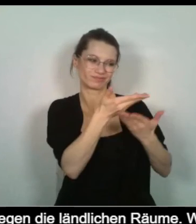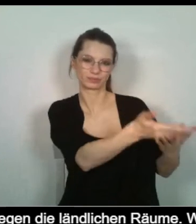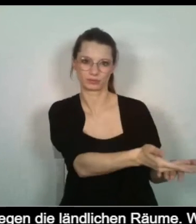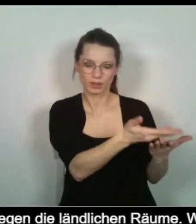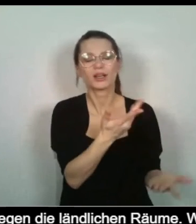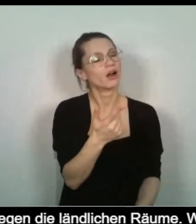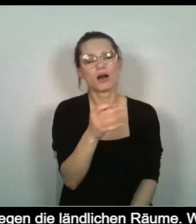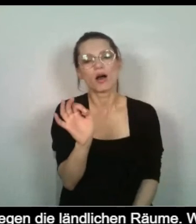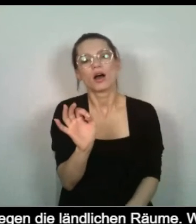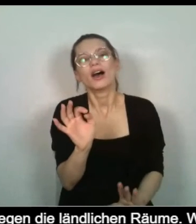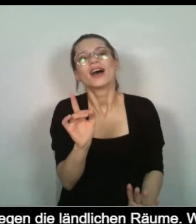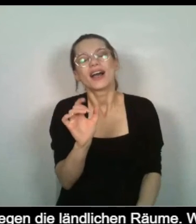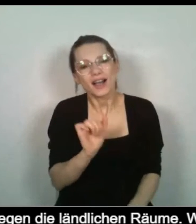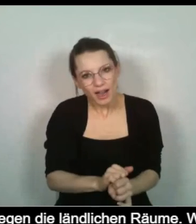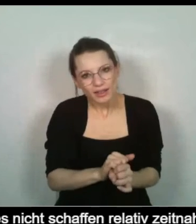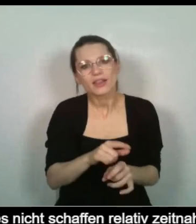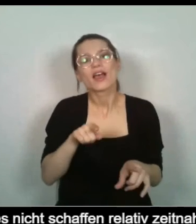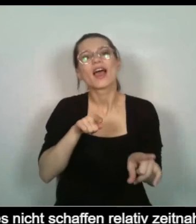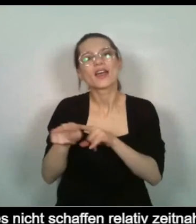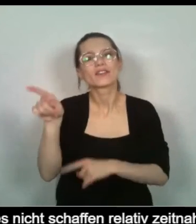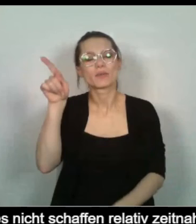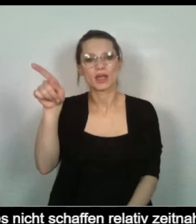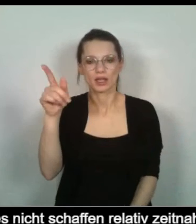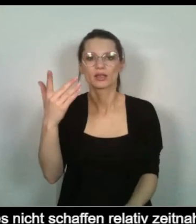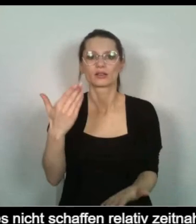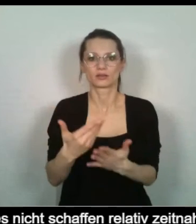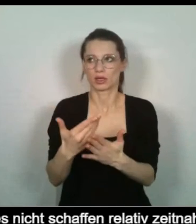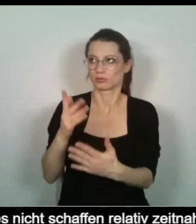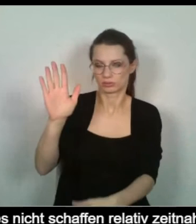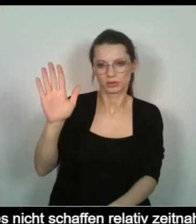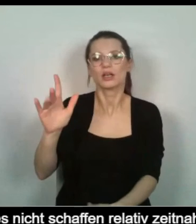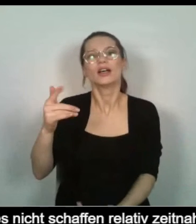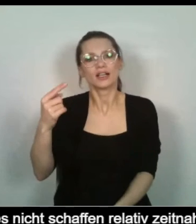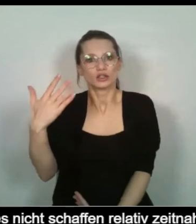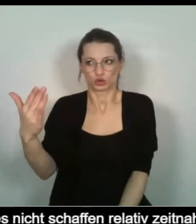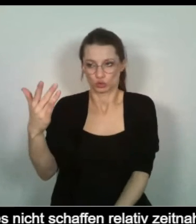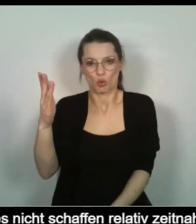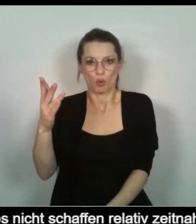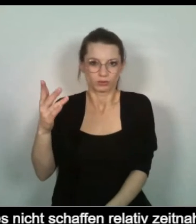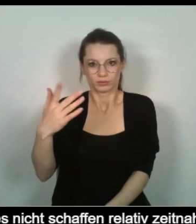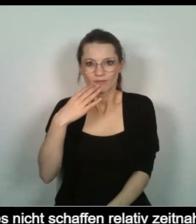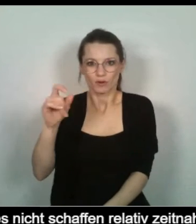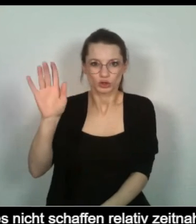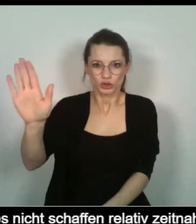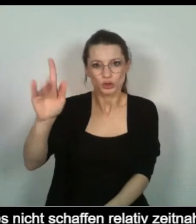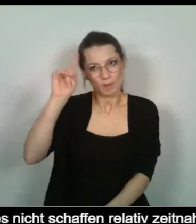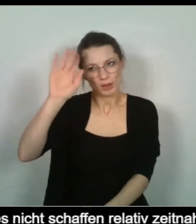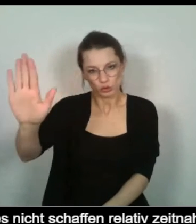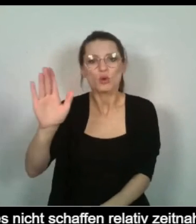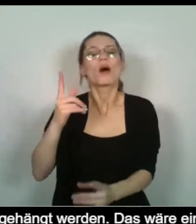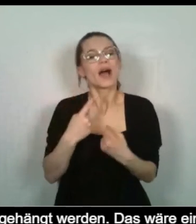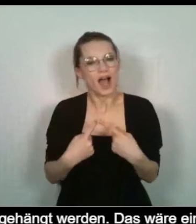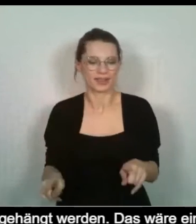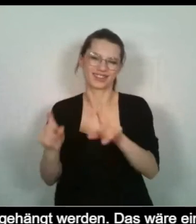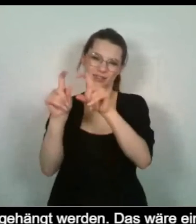dass am Ende der ganze Industriestrompreis zur Abwanderung breiter Teile der Wirtschaft führen könnte. Und das muss man verhindern. Und das treibt uns auch mal. Also ländlicher Raum,